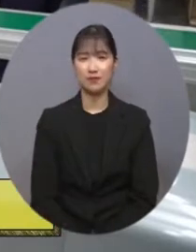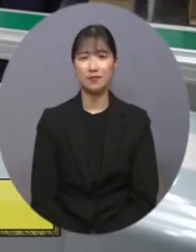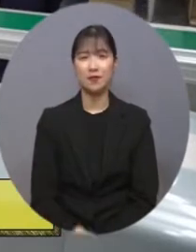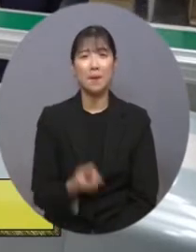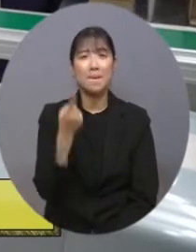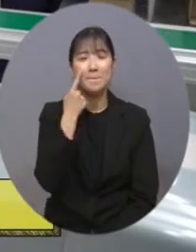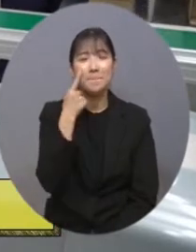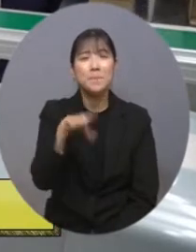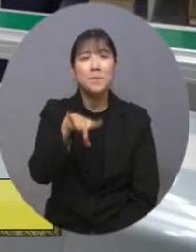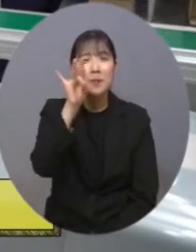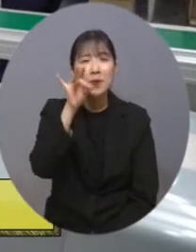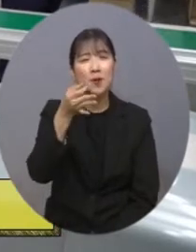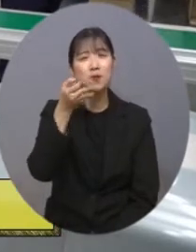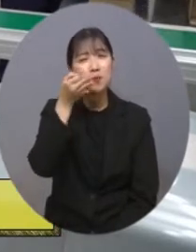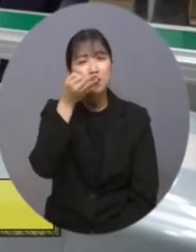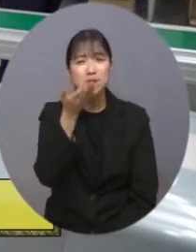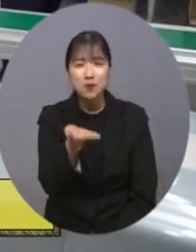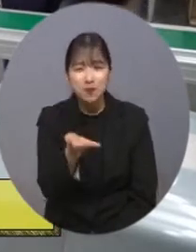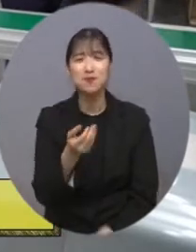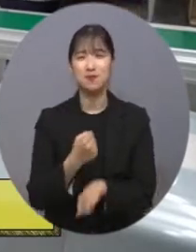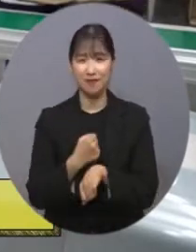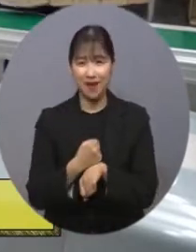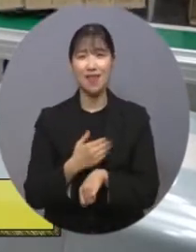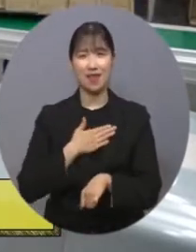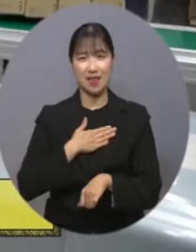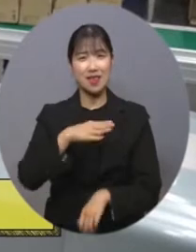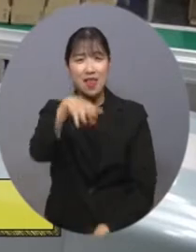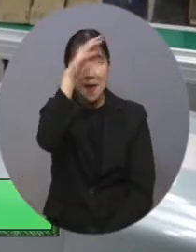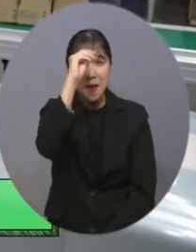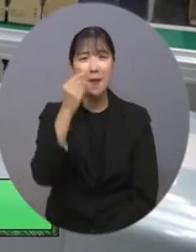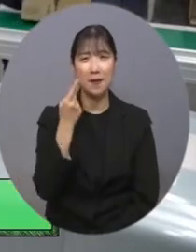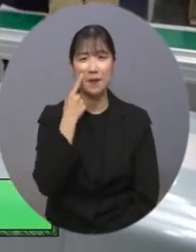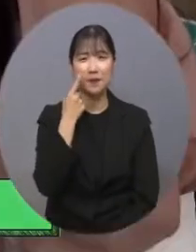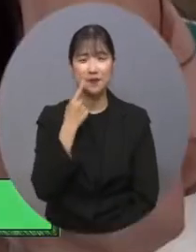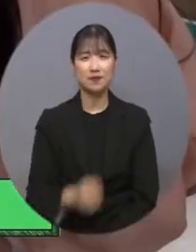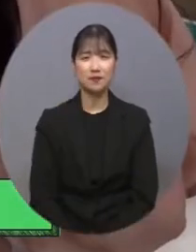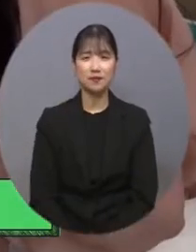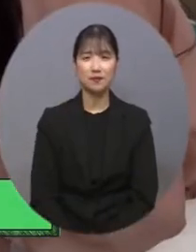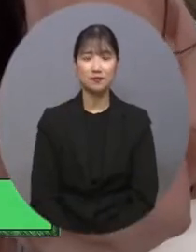한번 먼저 하시는 거를 제가 보고 따라해보도록 하겠습니다. 아, 예.